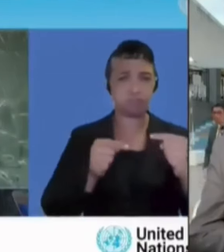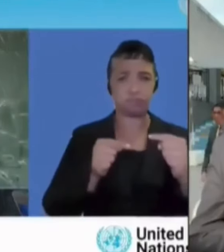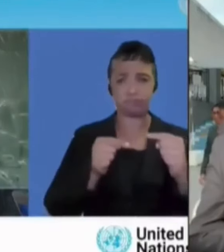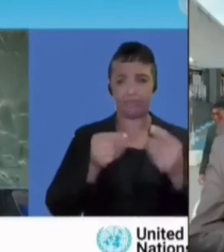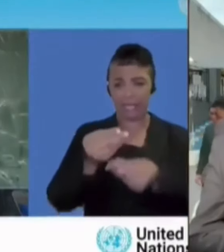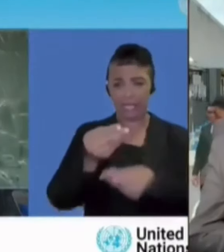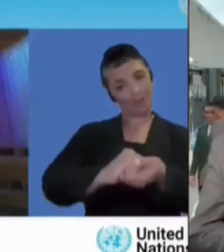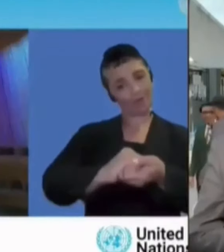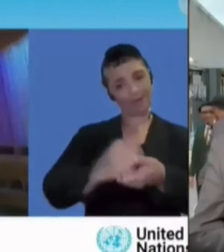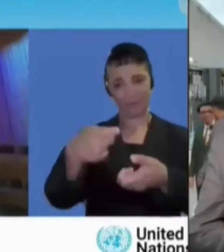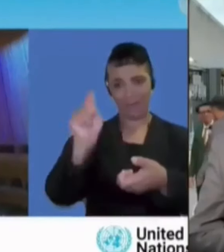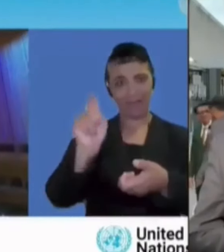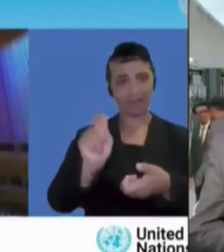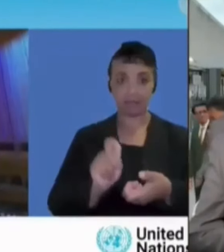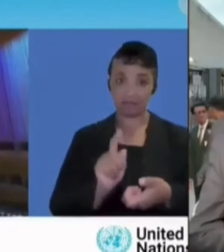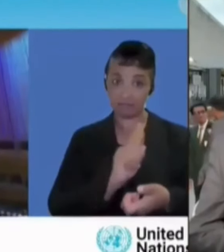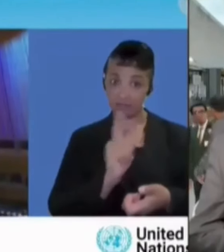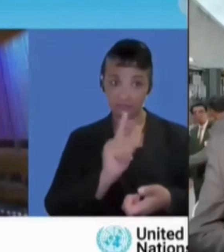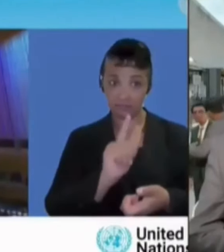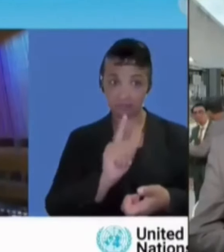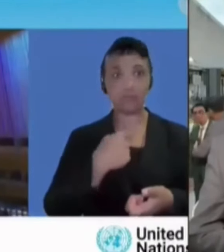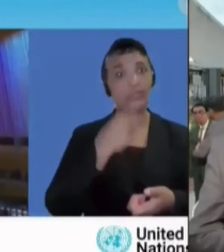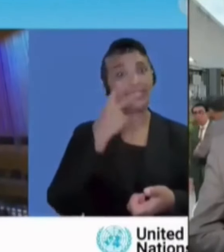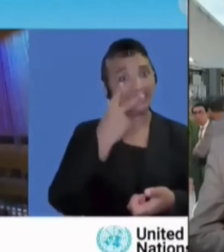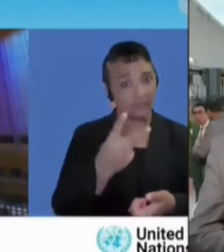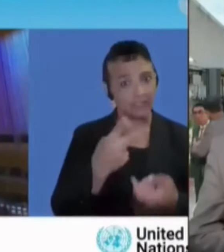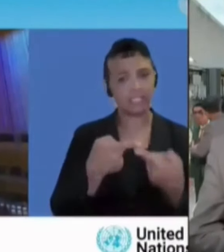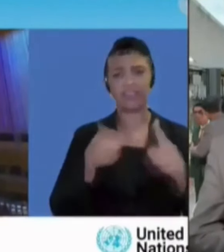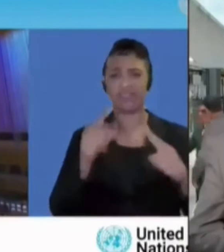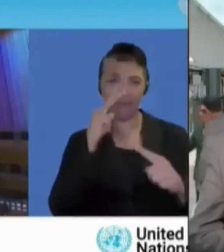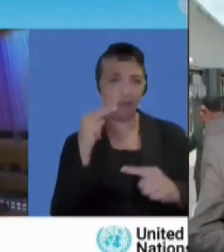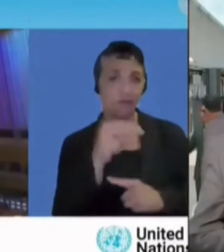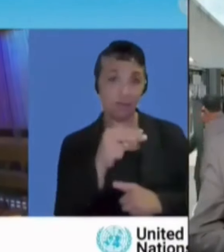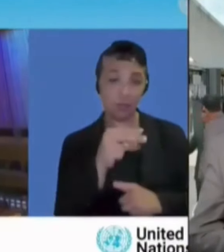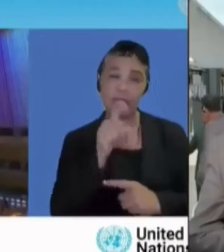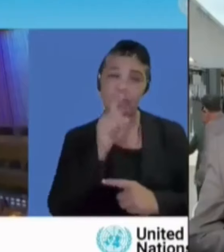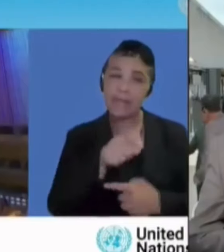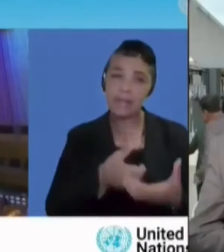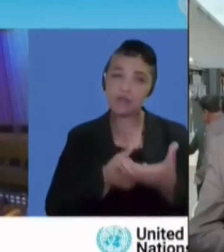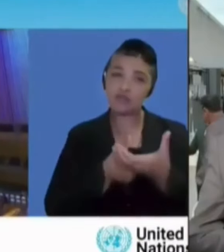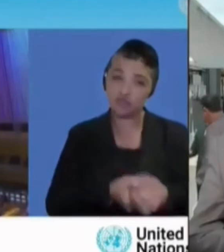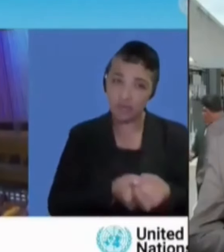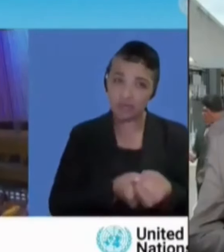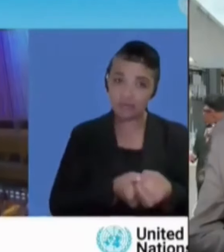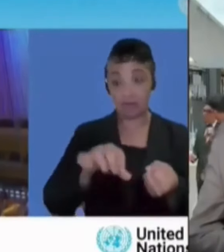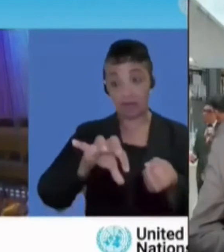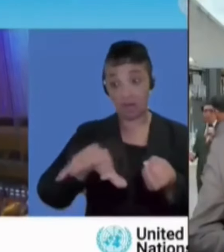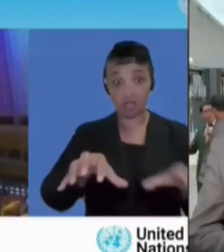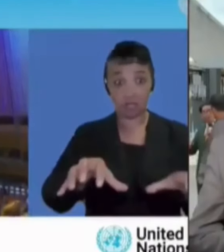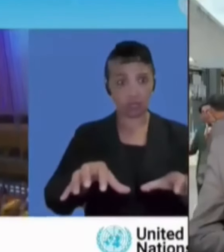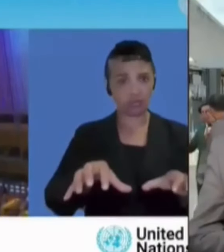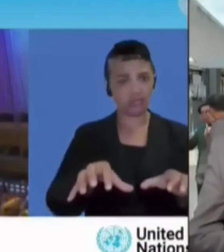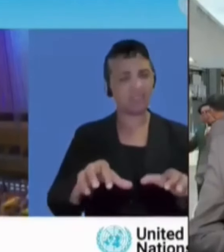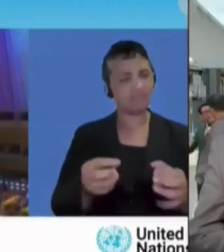oleh Israel juga di kawasan Lebanon. Dan juga selain di Timur Tengah juga ada konflik yang berlangsung di